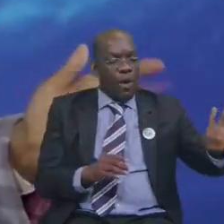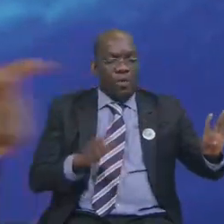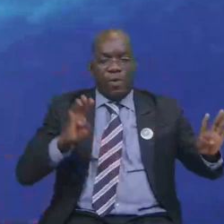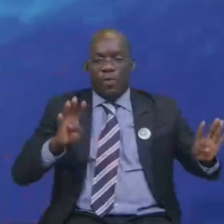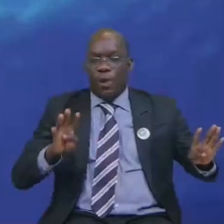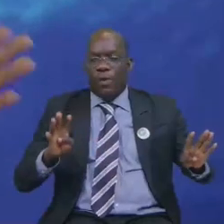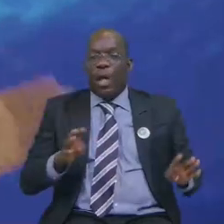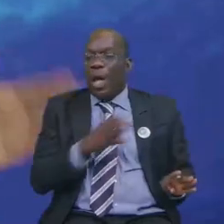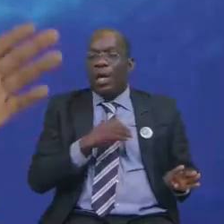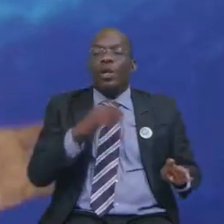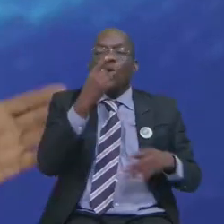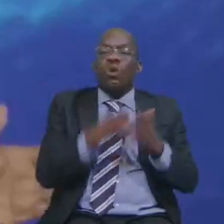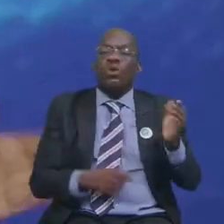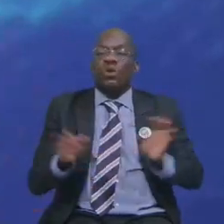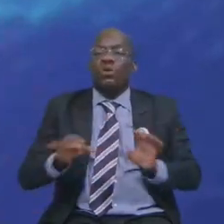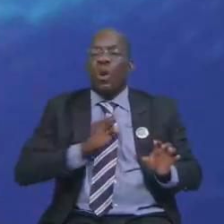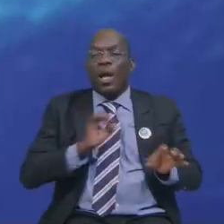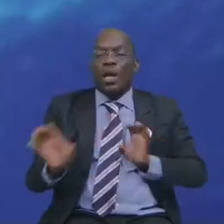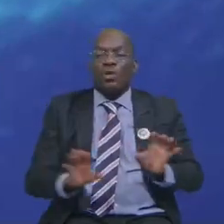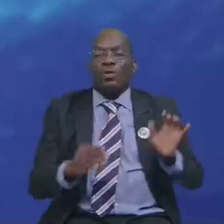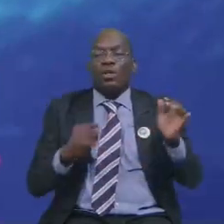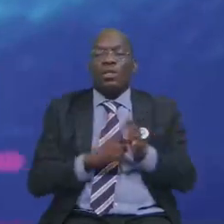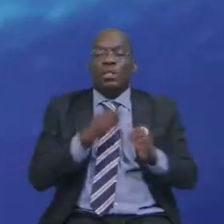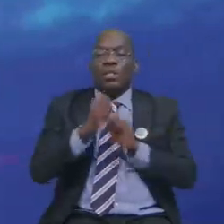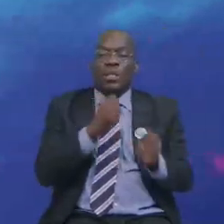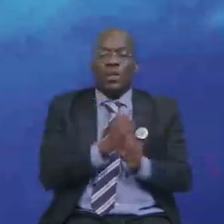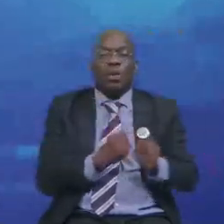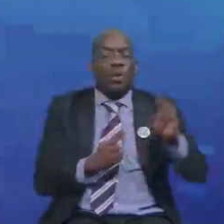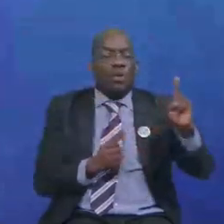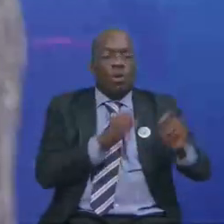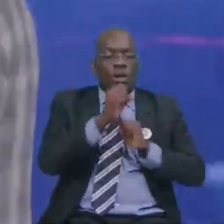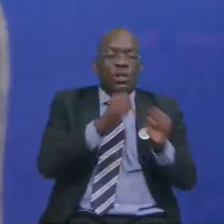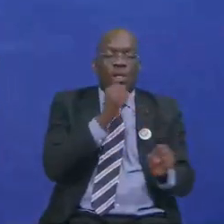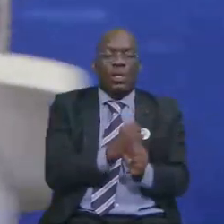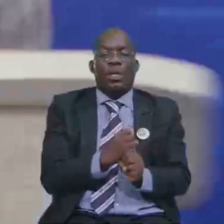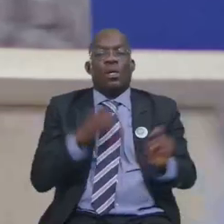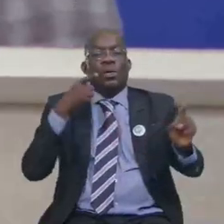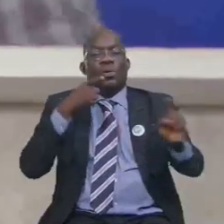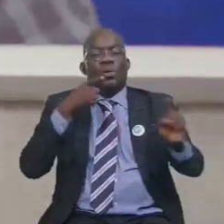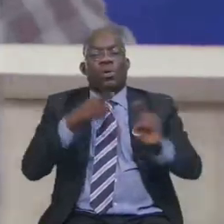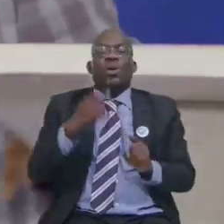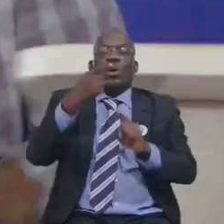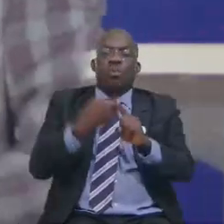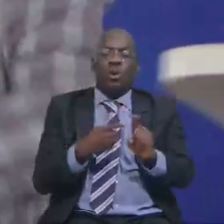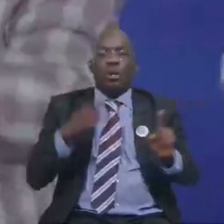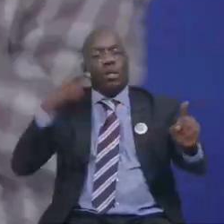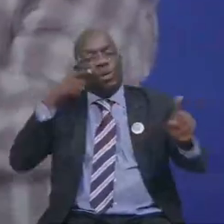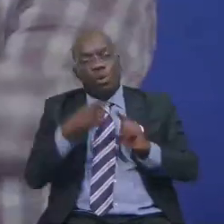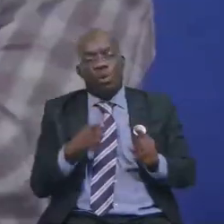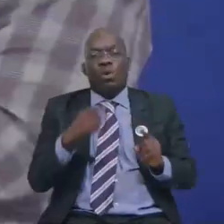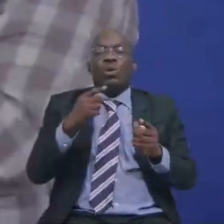qu'est-ce que je dois faire cette année un objectif eniel il faut se négatif mensuel un objectif hebdomadaire et